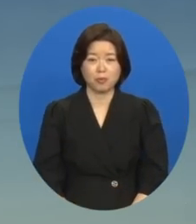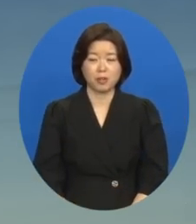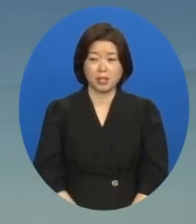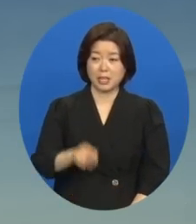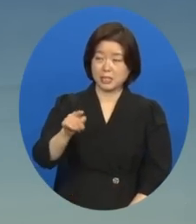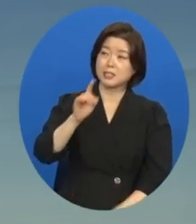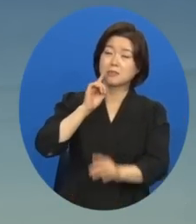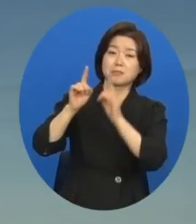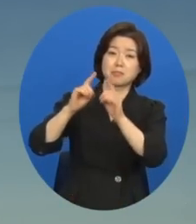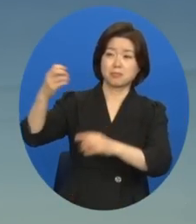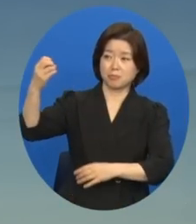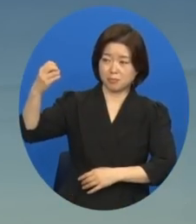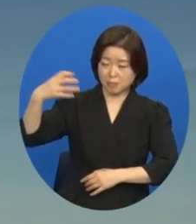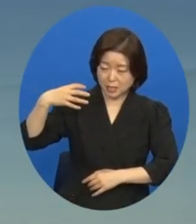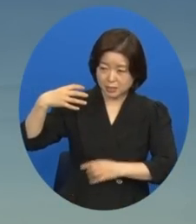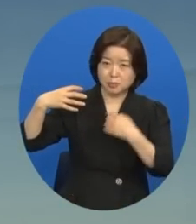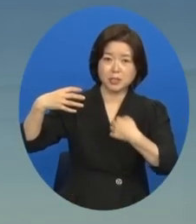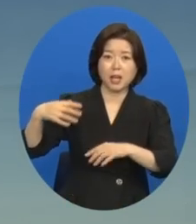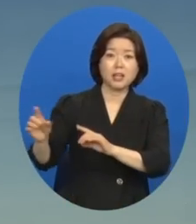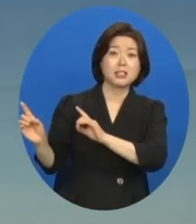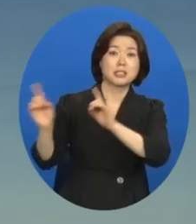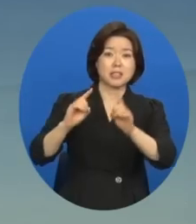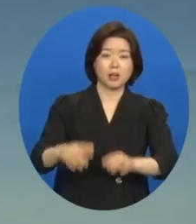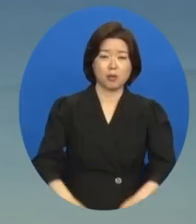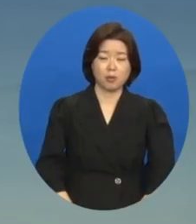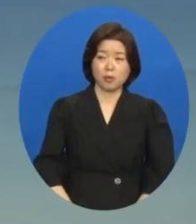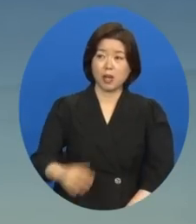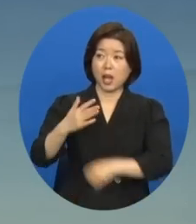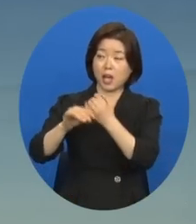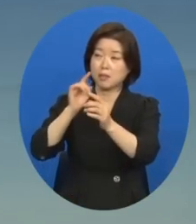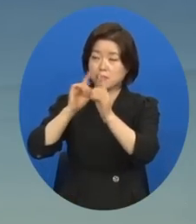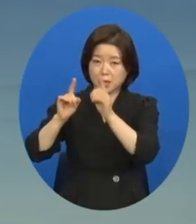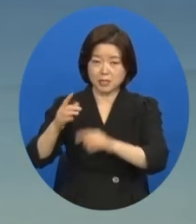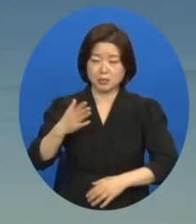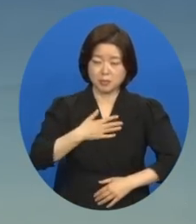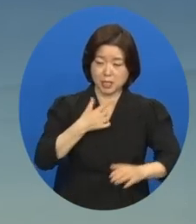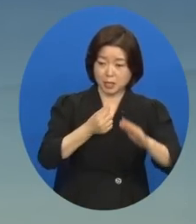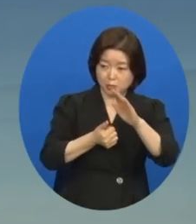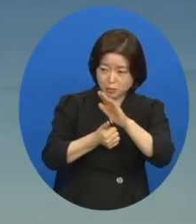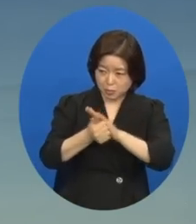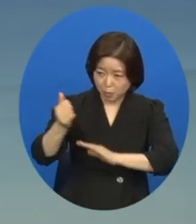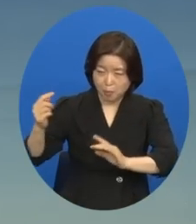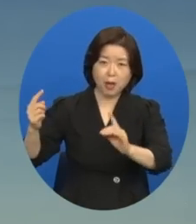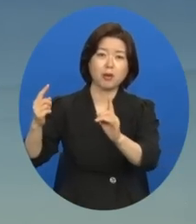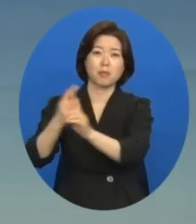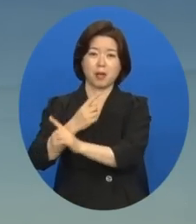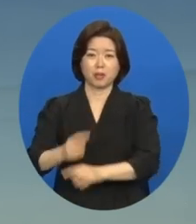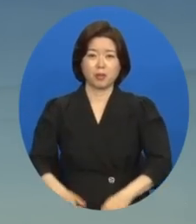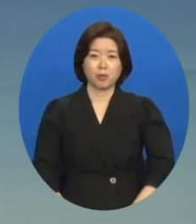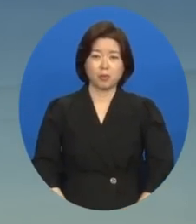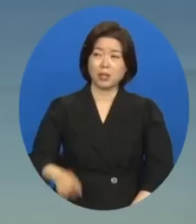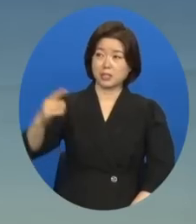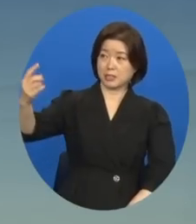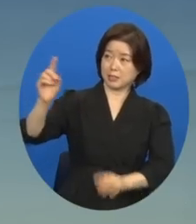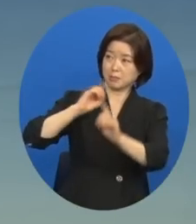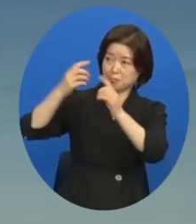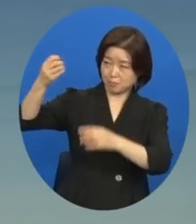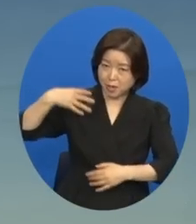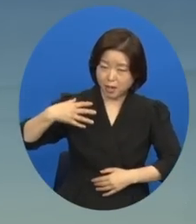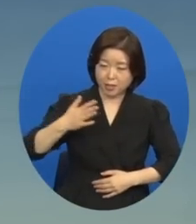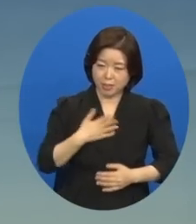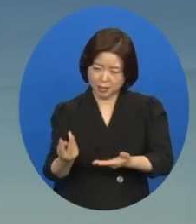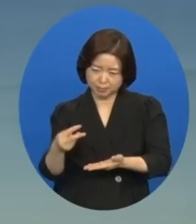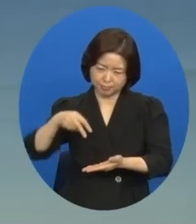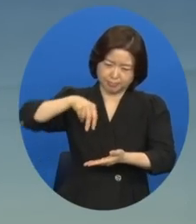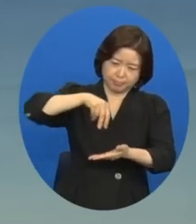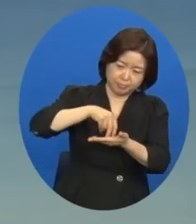말씀이 저를 살리고 그 말씀이 소망으로 바뀌고 그 말씀이 일어서게 하는